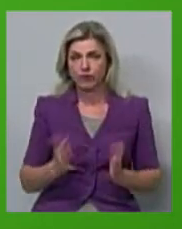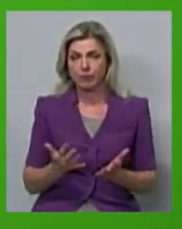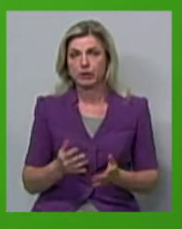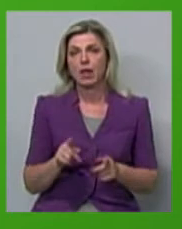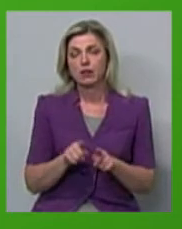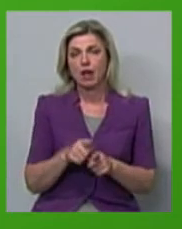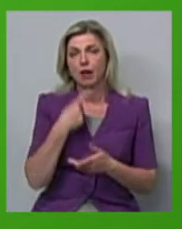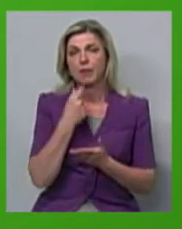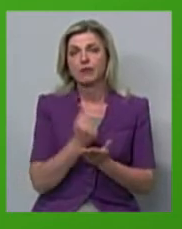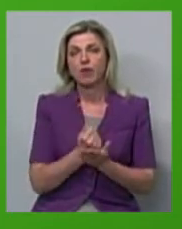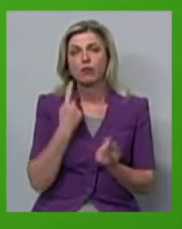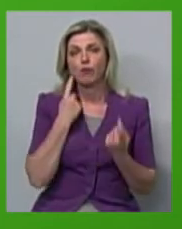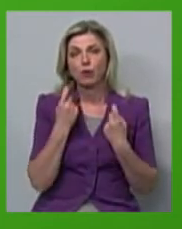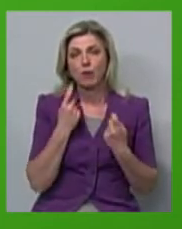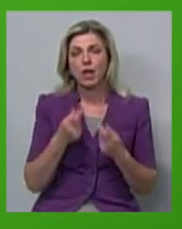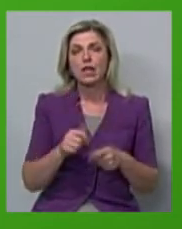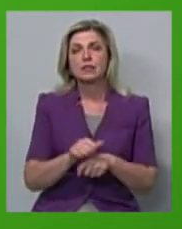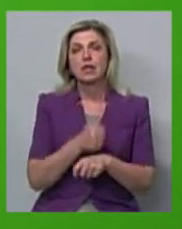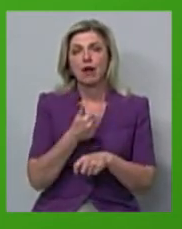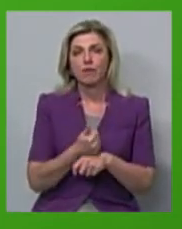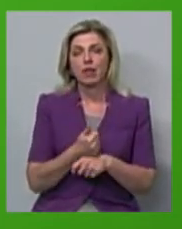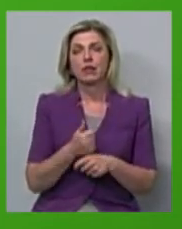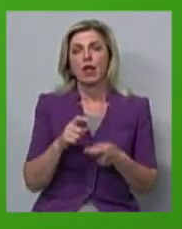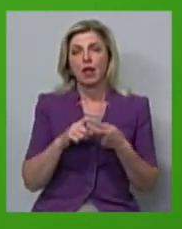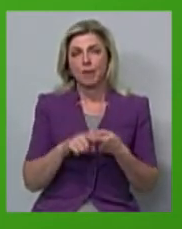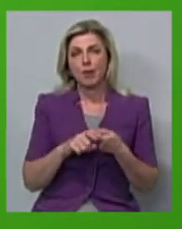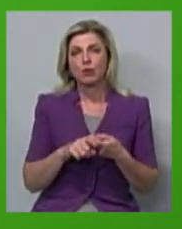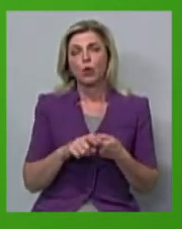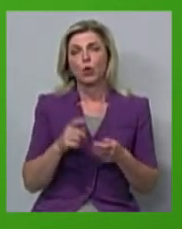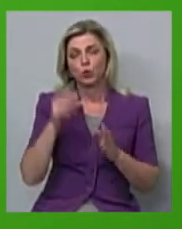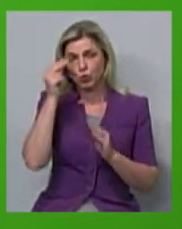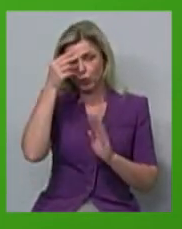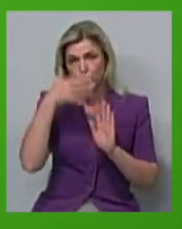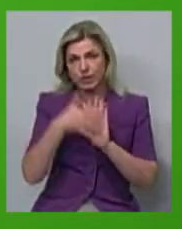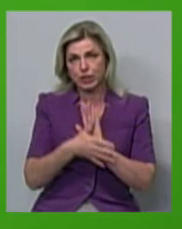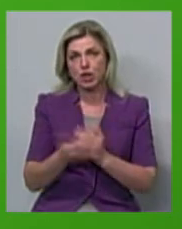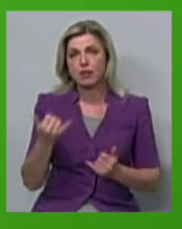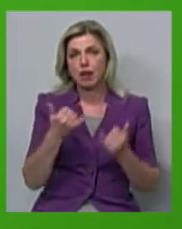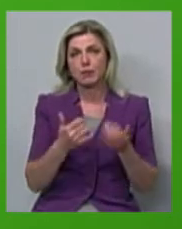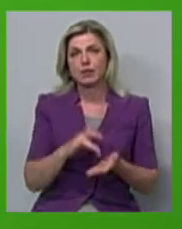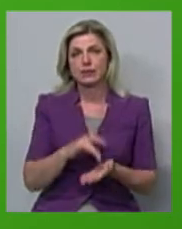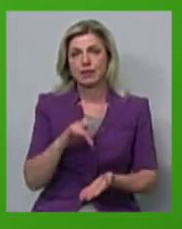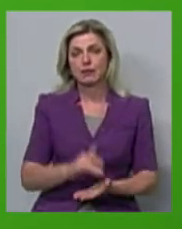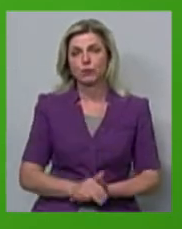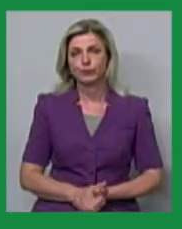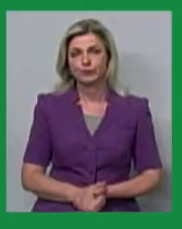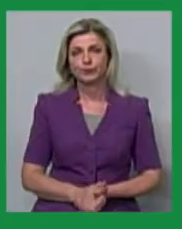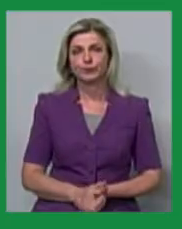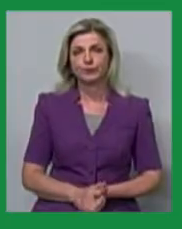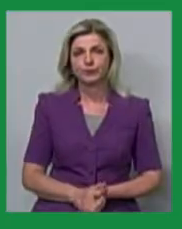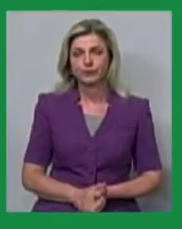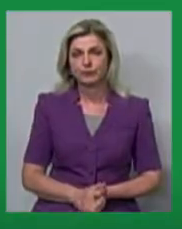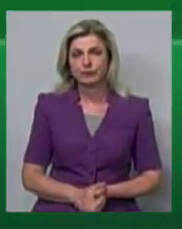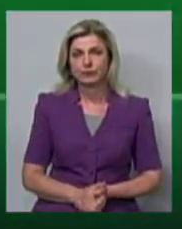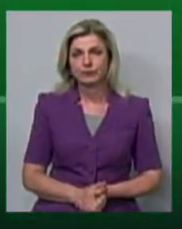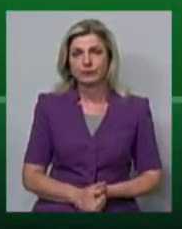Інформацію підтвердила завідувачка відділення Організації епідеміологічних досліджень Миколаївського обласного лабораторного центру Олена Табала.